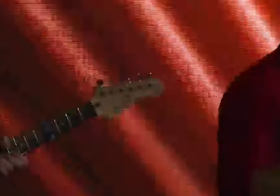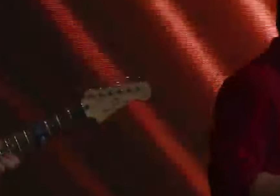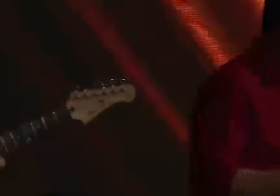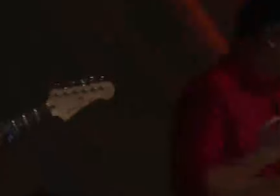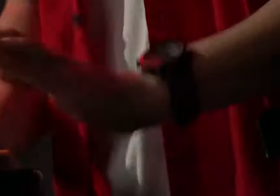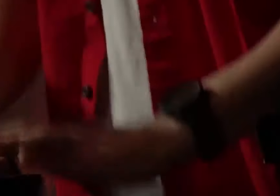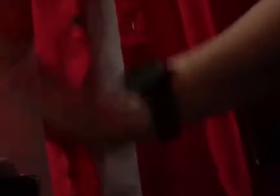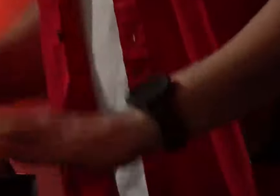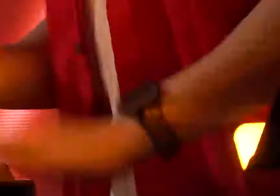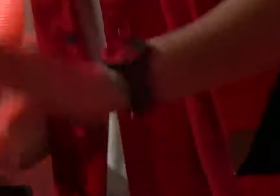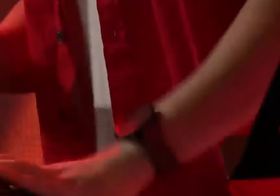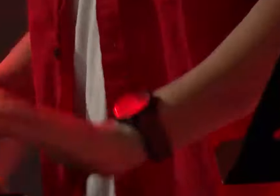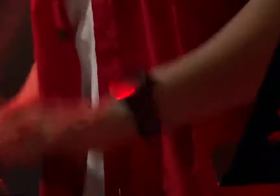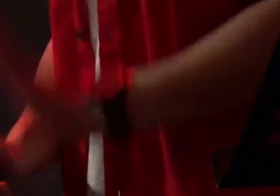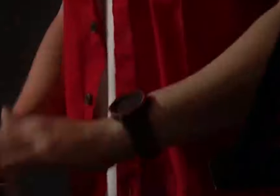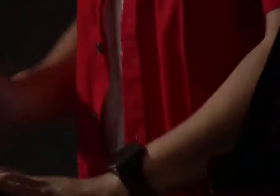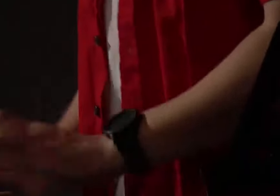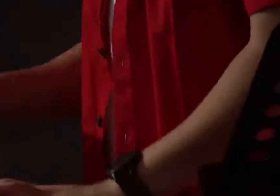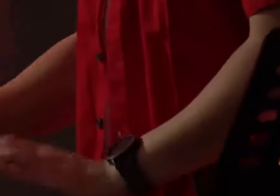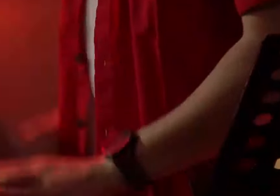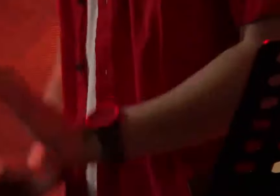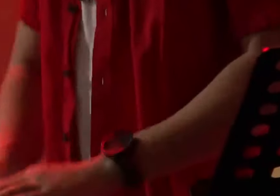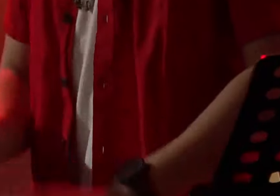One, two, three, go.